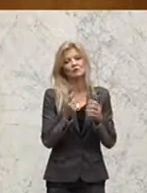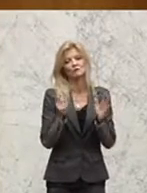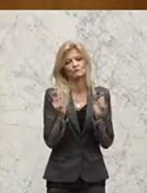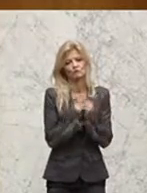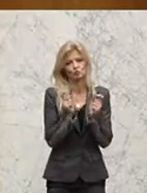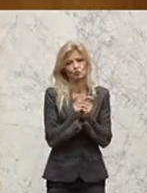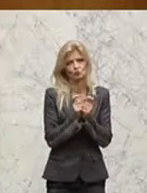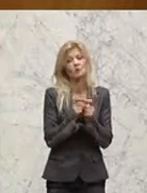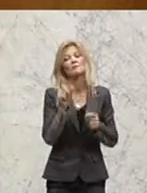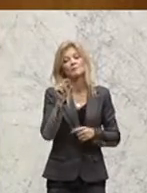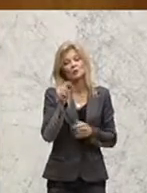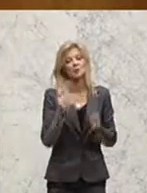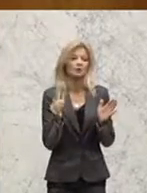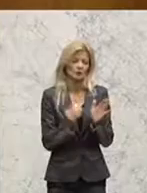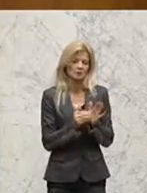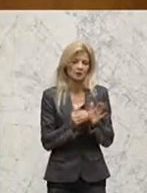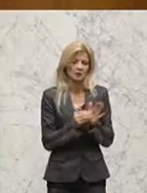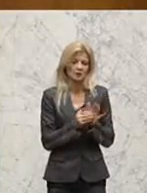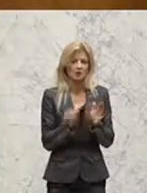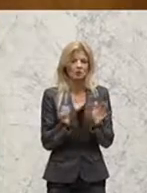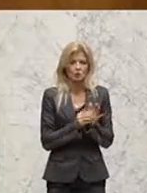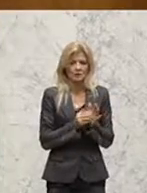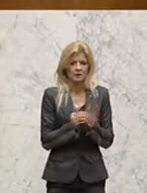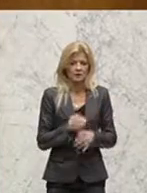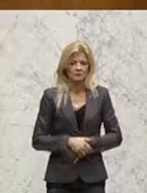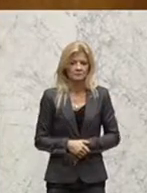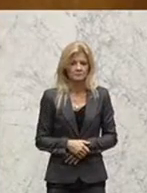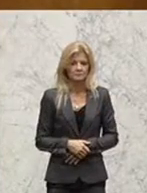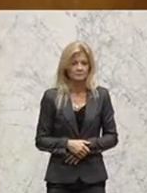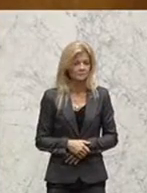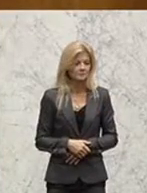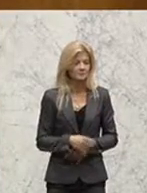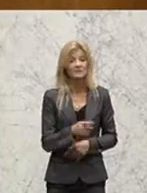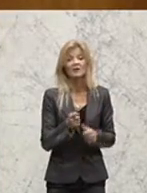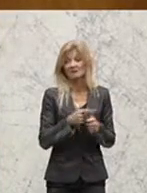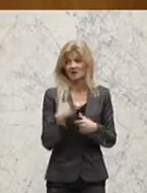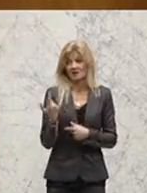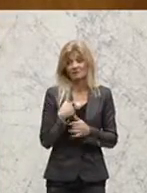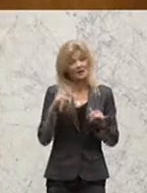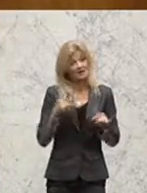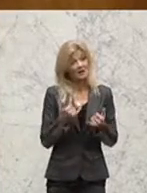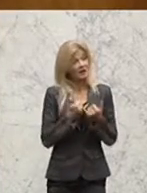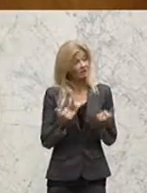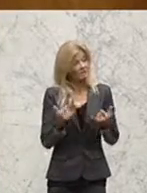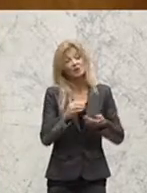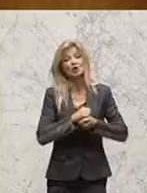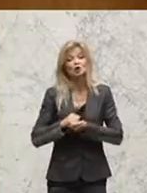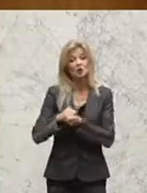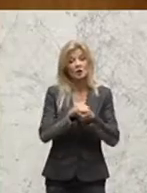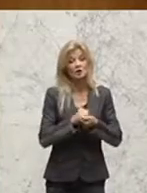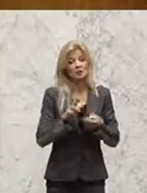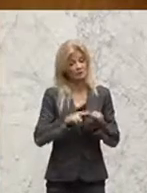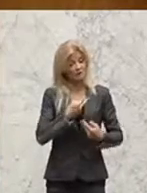heißt dringendst notwendig. Im Sinne gelebter Solidarität und Verantwortung sollten sich künftig auch alle